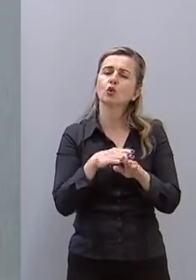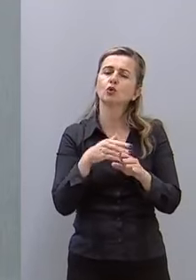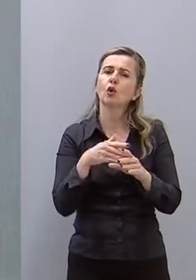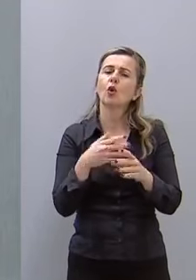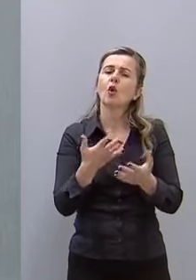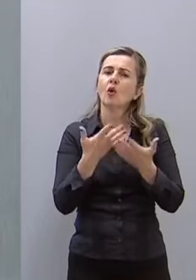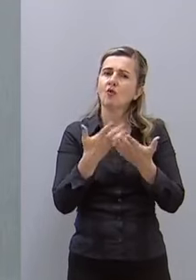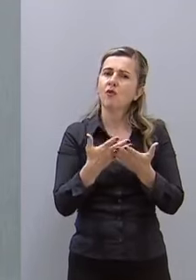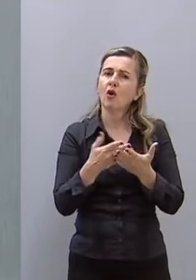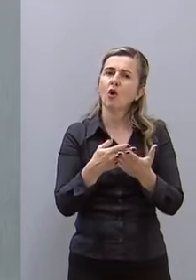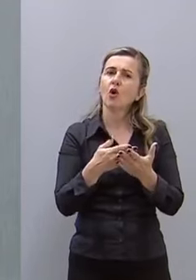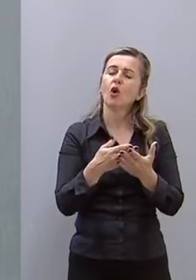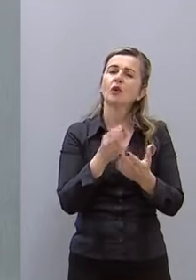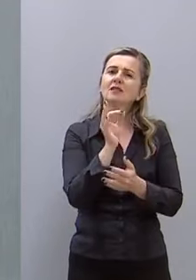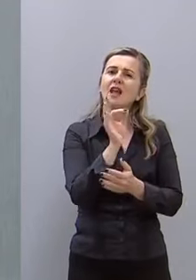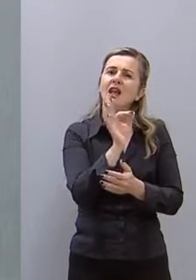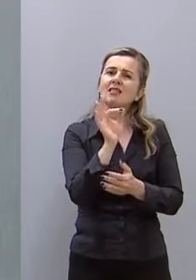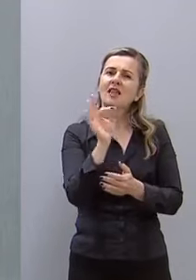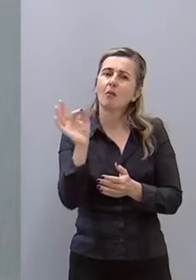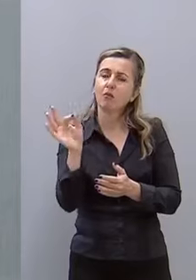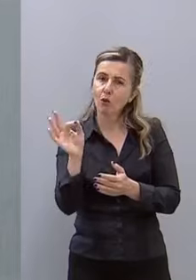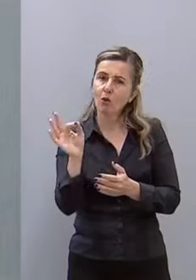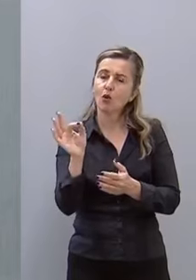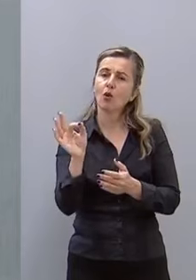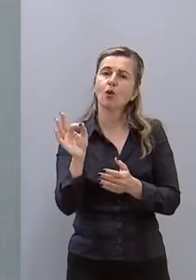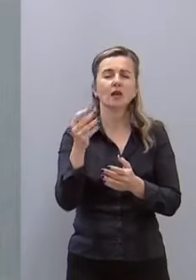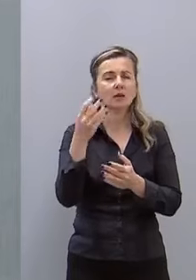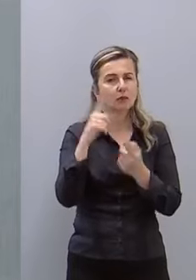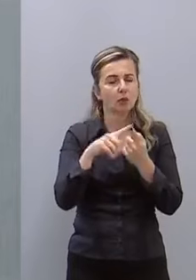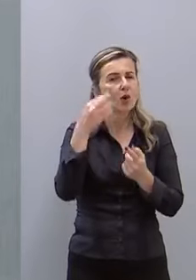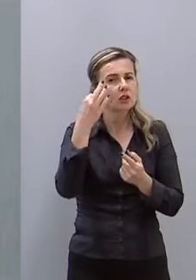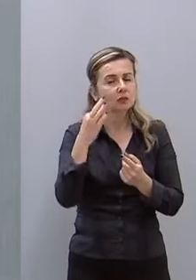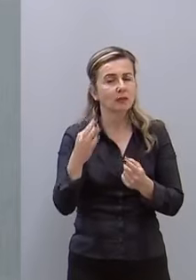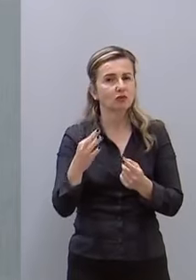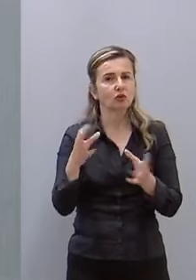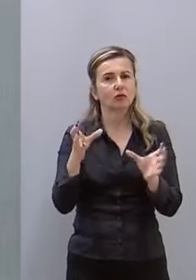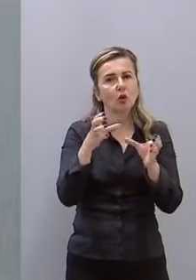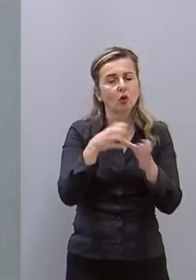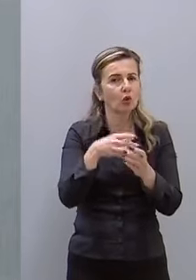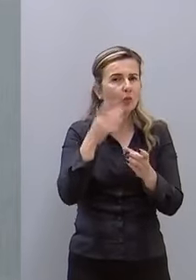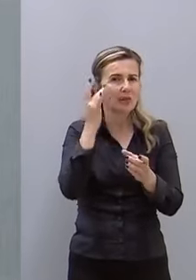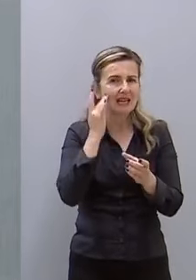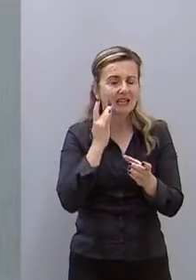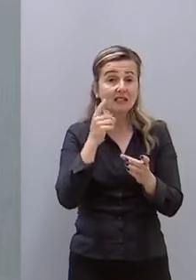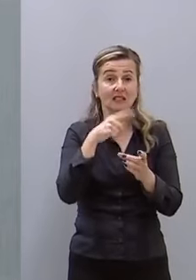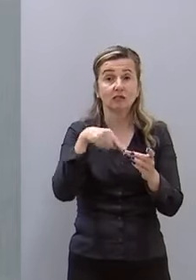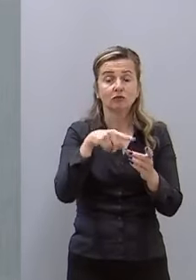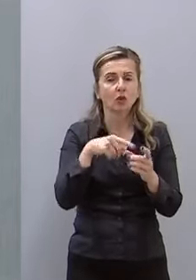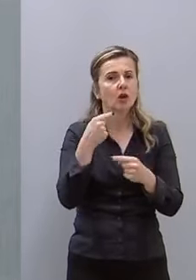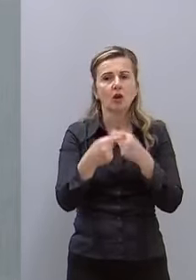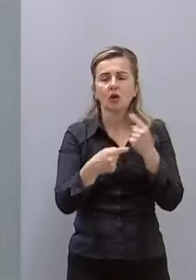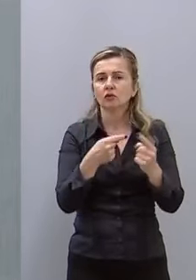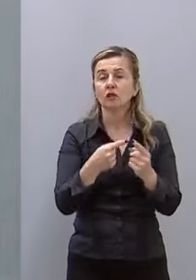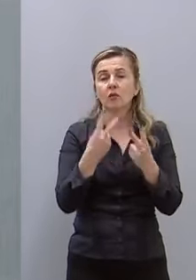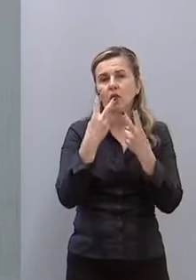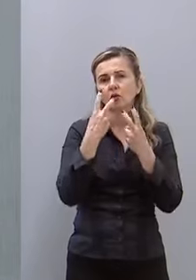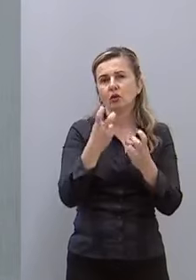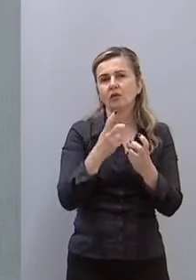massiva dei tamponi però in maniera massiva e specifica sui gruppi più a rischio a trovare quelle persone che risultano